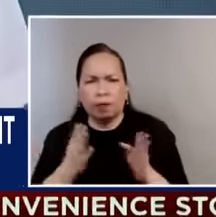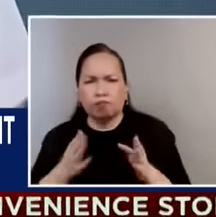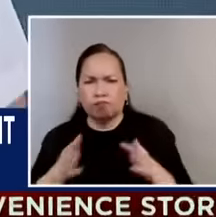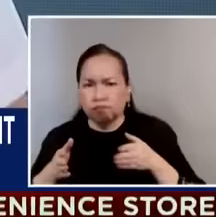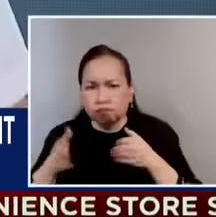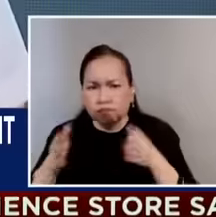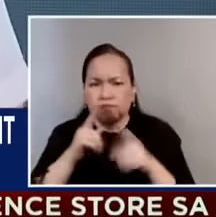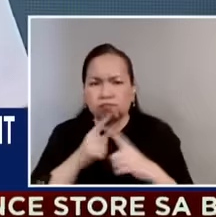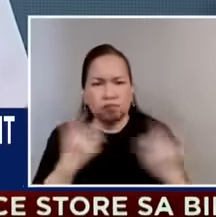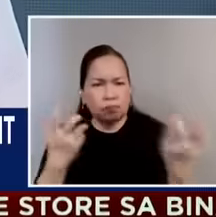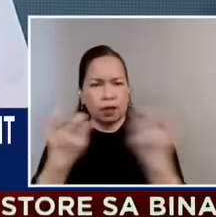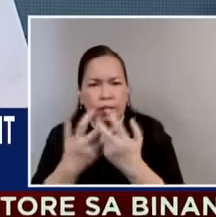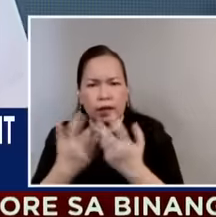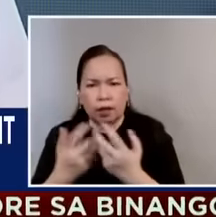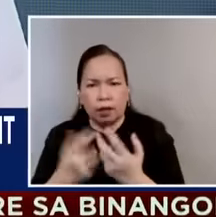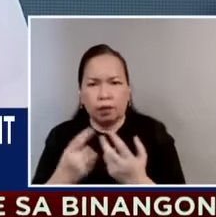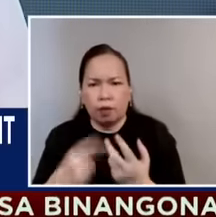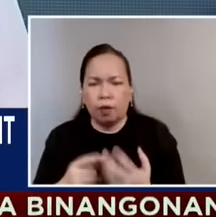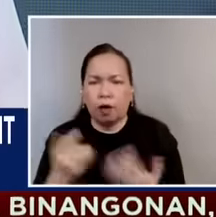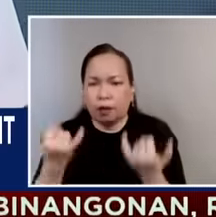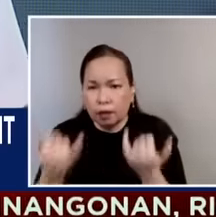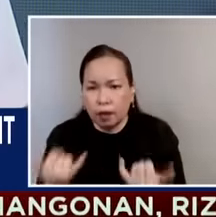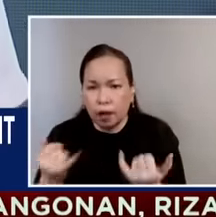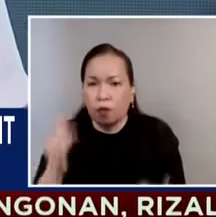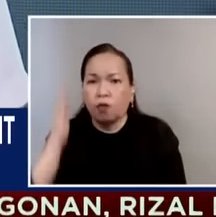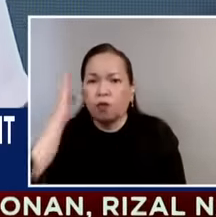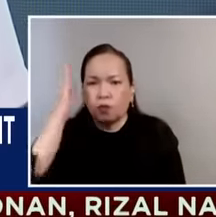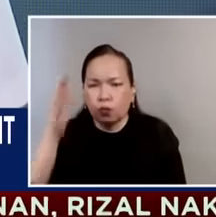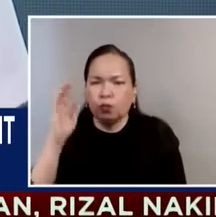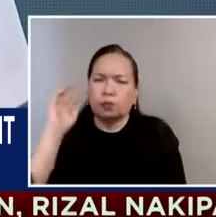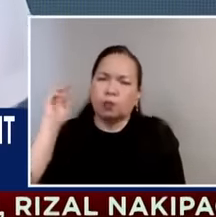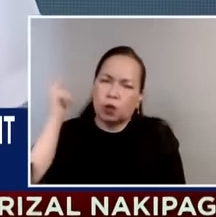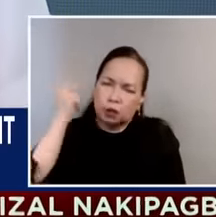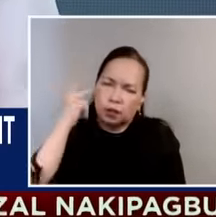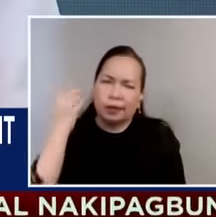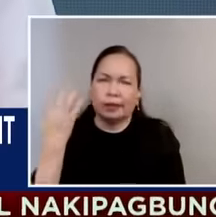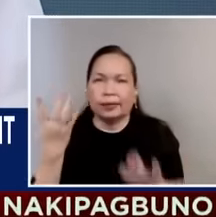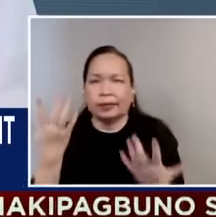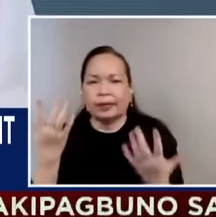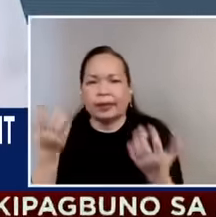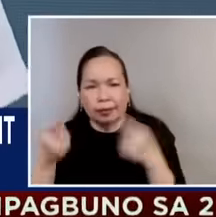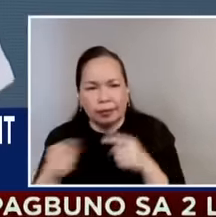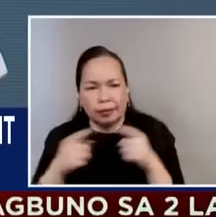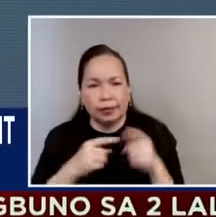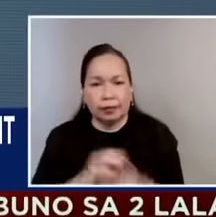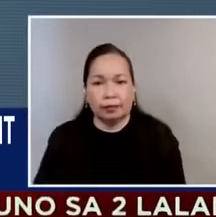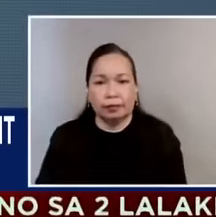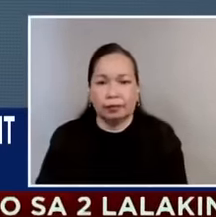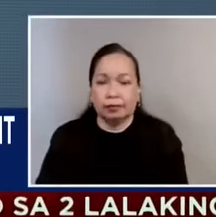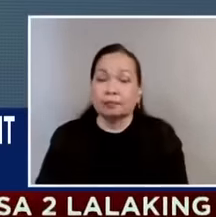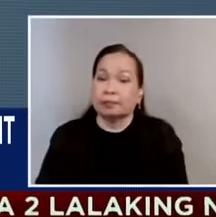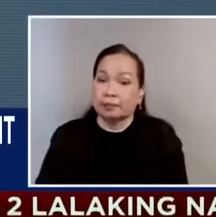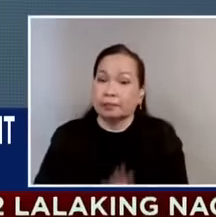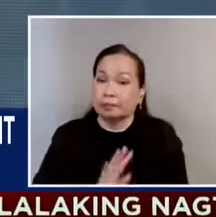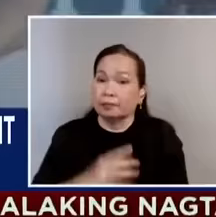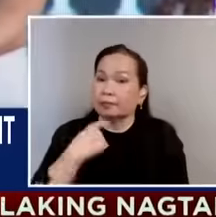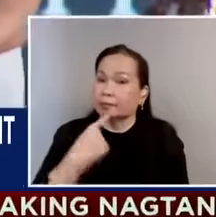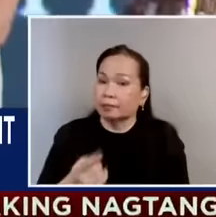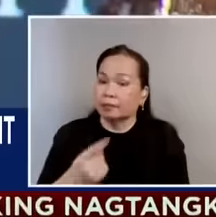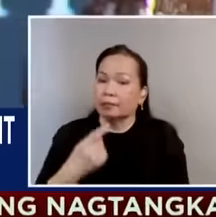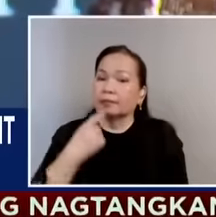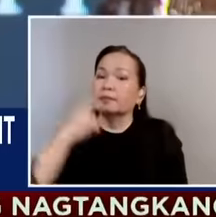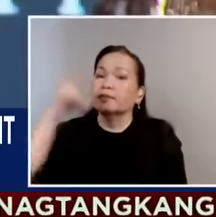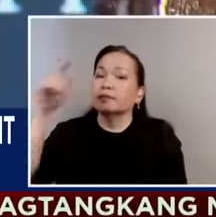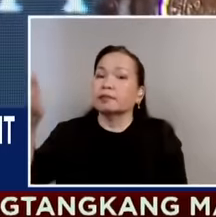to the current and future geopolitical realities. Ito ang direktiba ni Pangulong Ferdinand Marcos Jr.